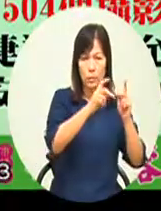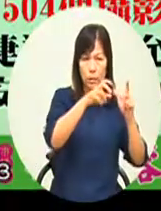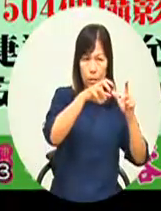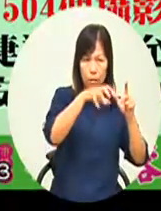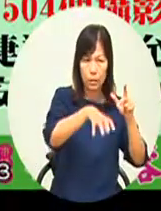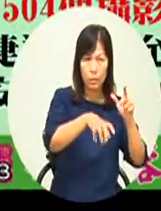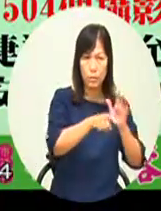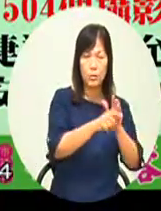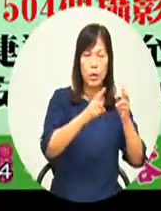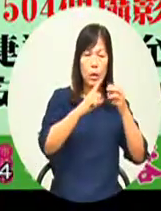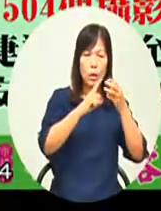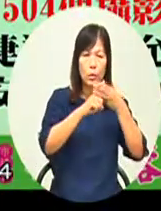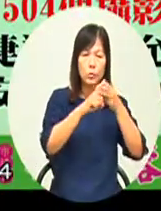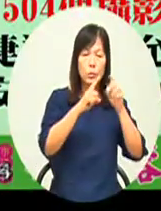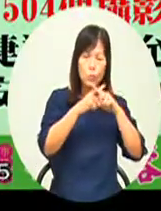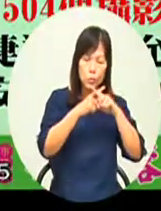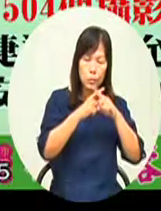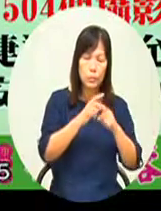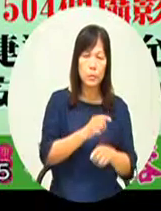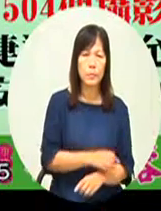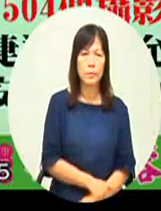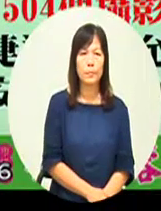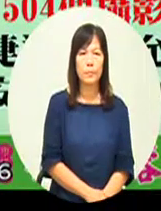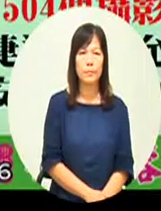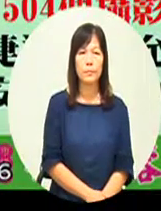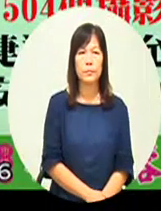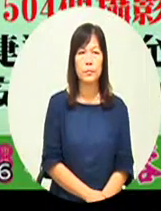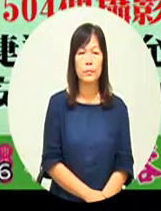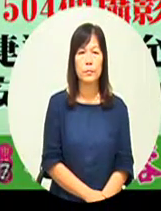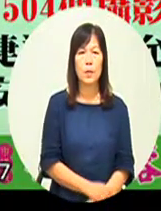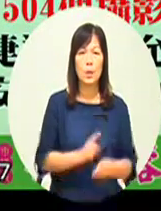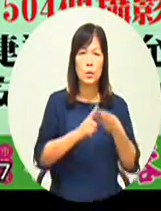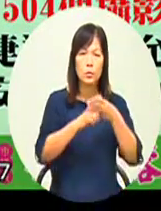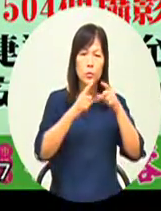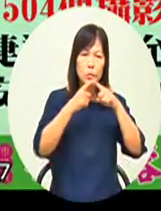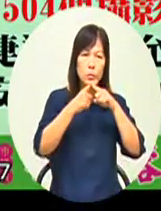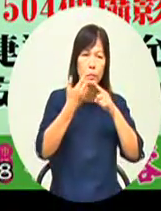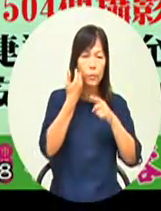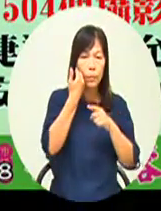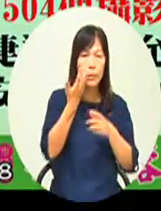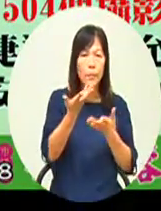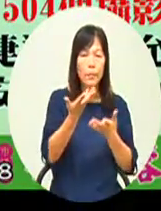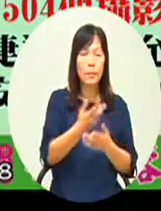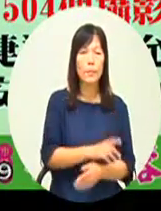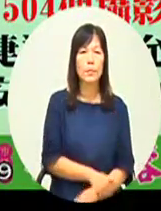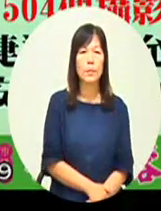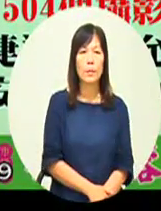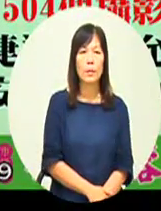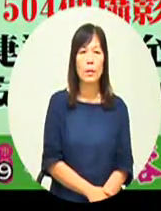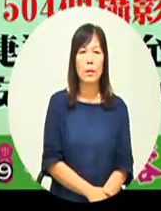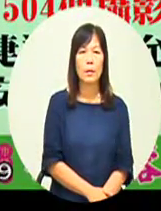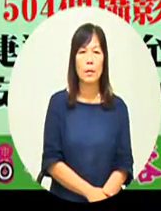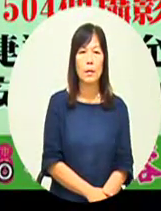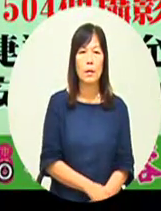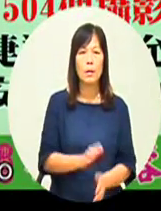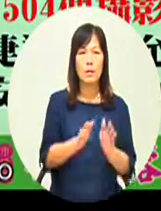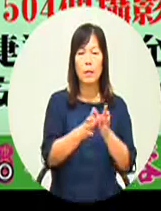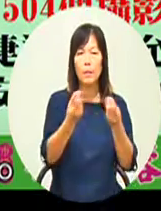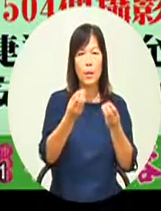主秘哈，主秘在哪里？主秘，哦，现在主秘，没主